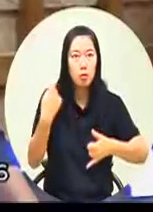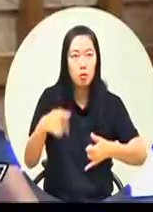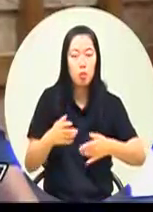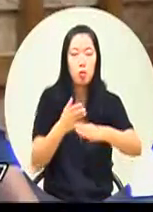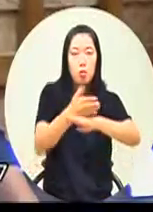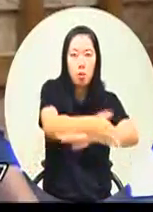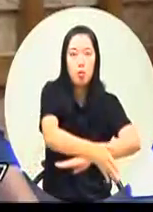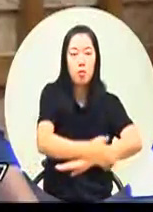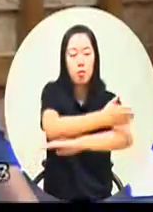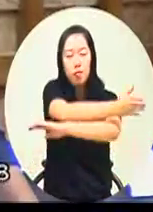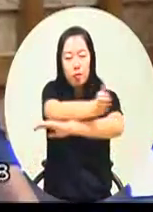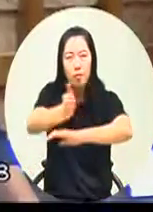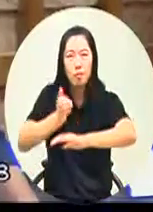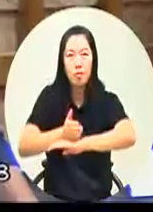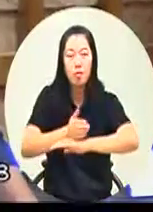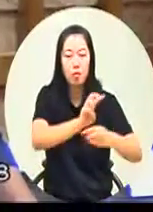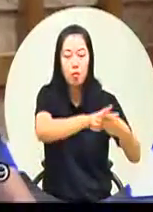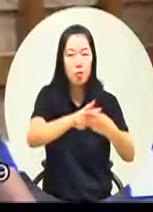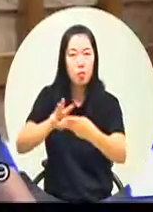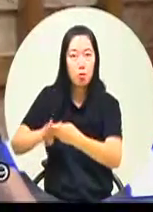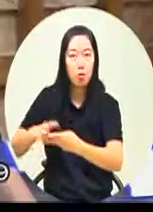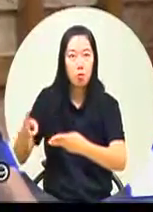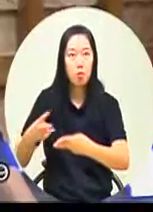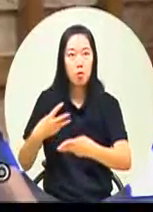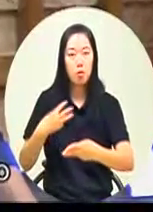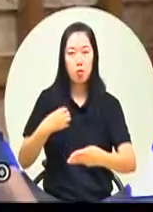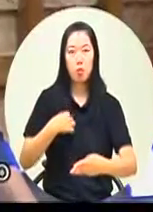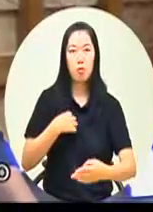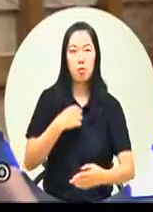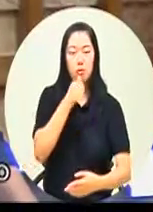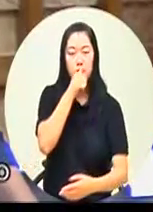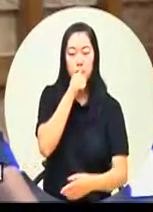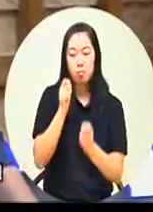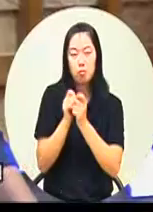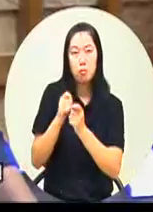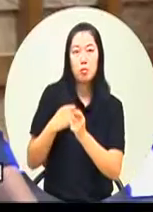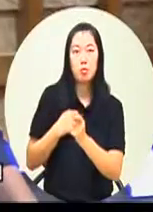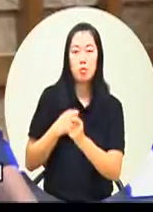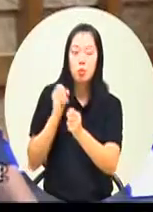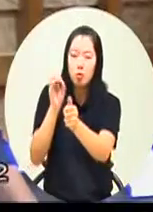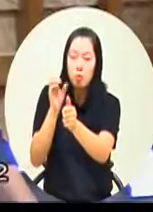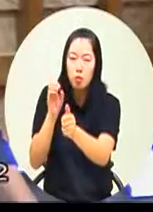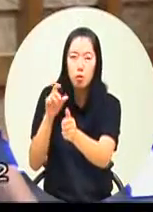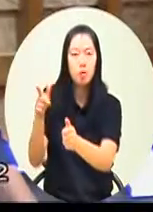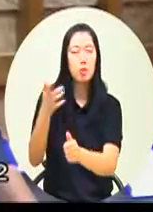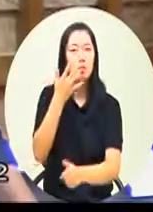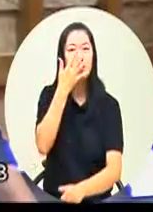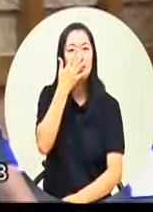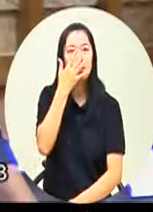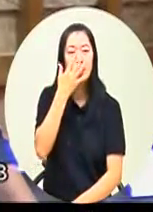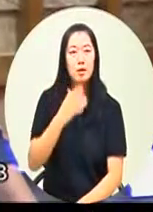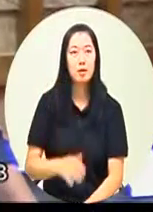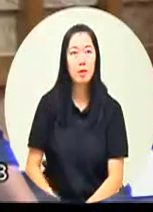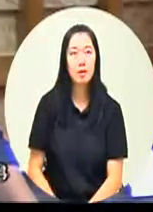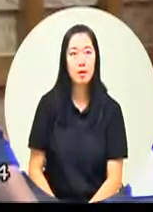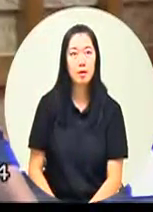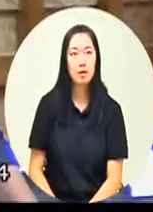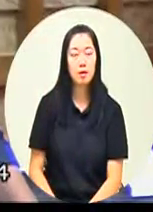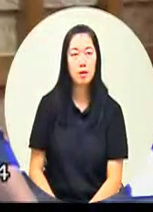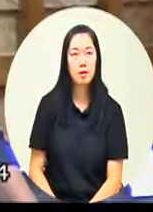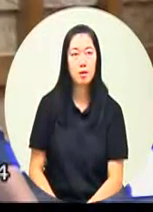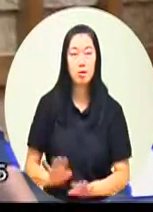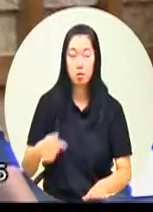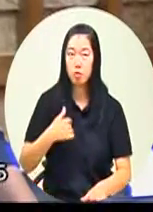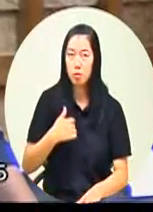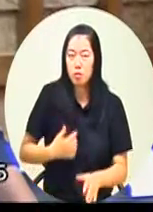头，我们在地人都不知道要怎么改报。所以这个有很大的一个地点在那里，好不容易我们花